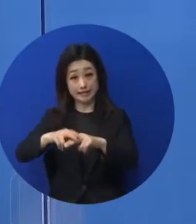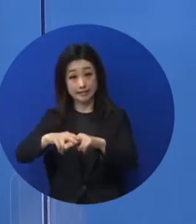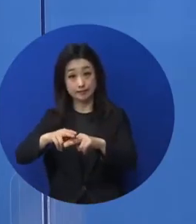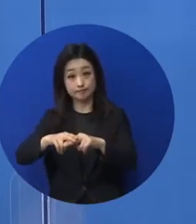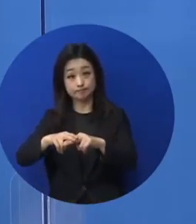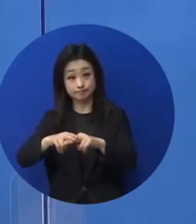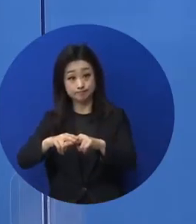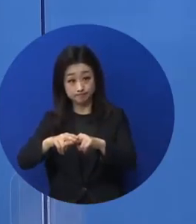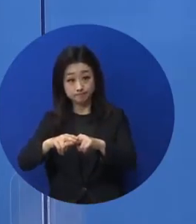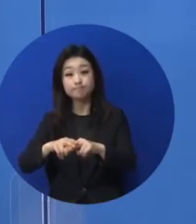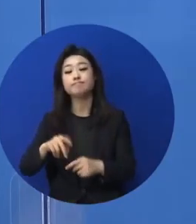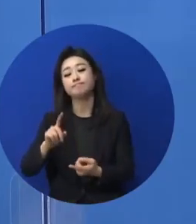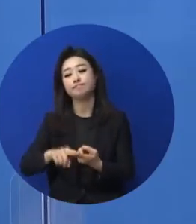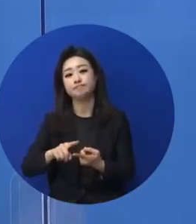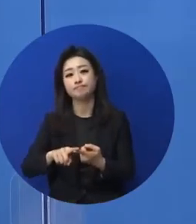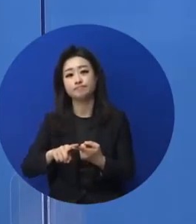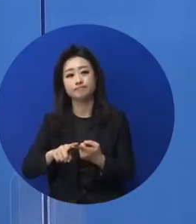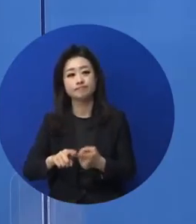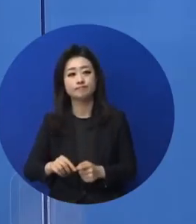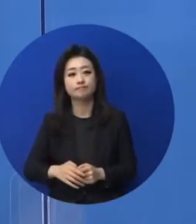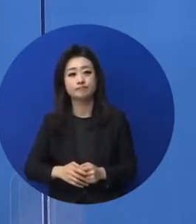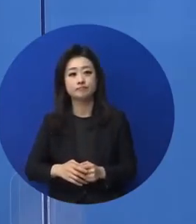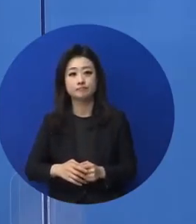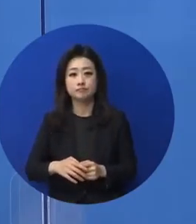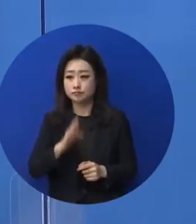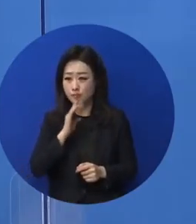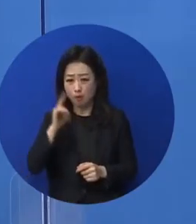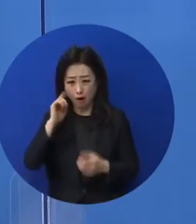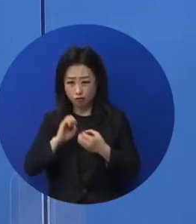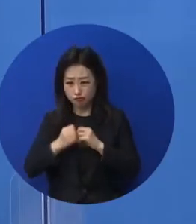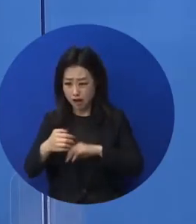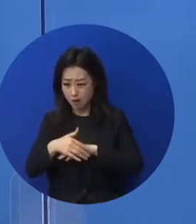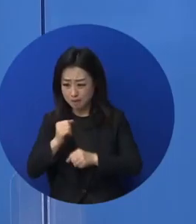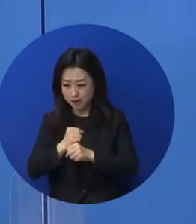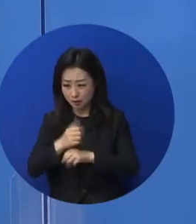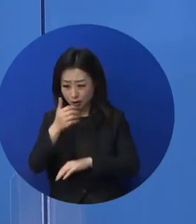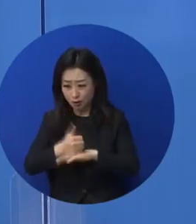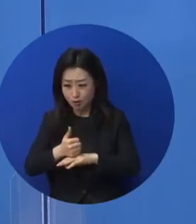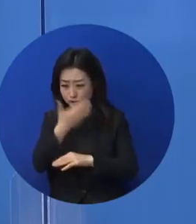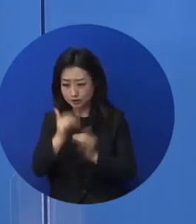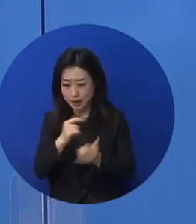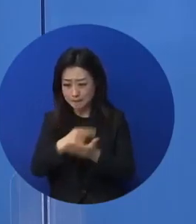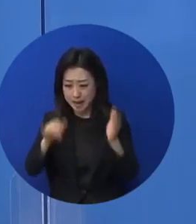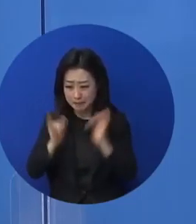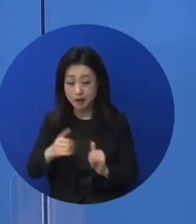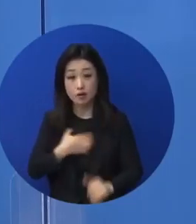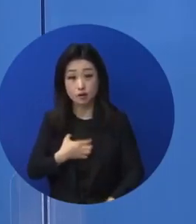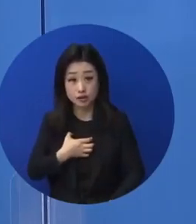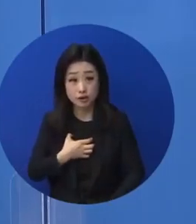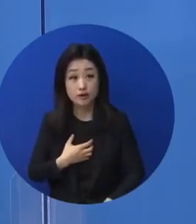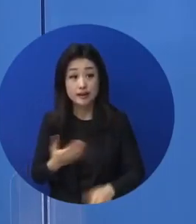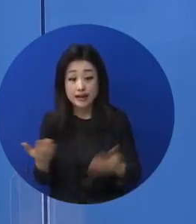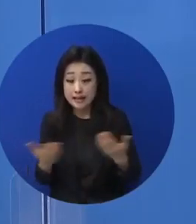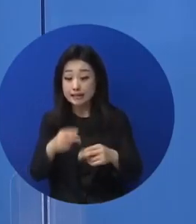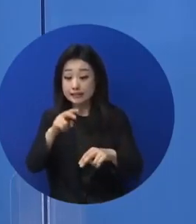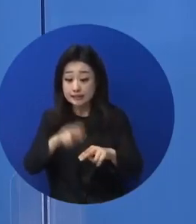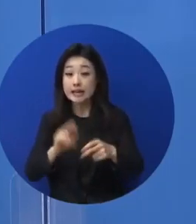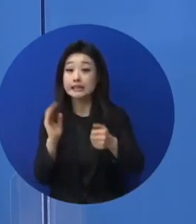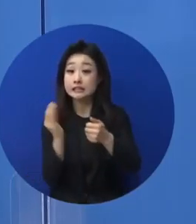사실은 중불난은 대책 없습니다. 엉뚱한 대책에다가 청년들이 오히려 피해봅니다. 있는 일자리를 잘 지키고 있는 사업에